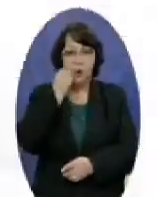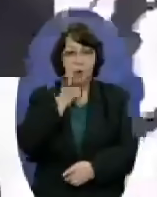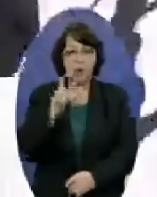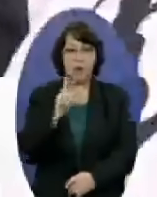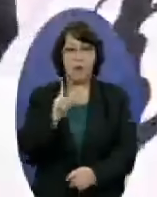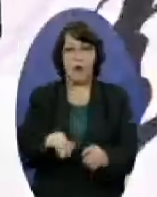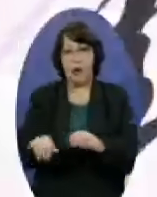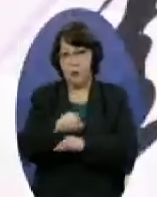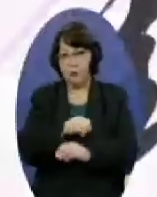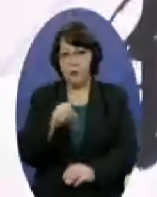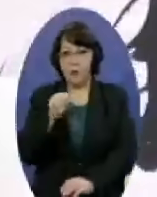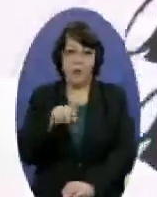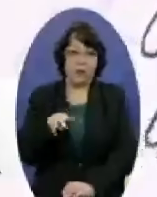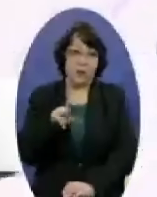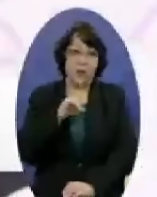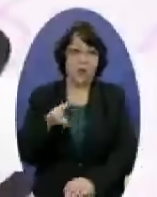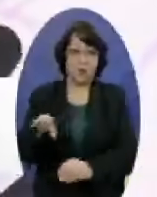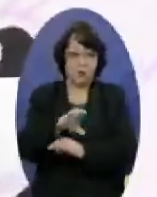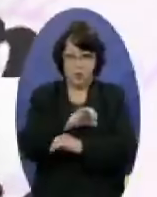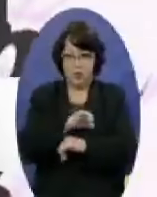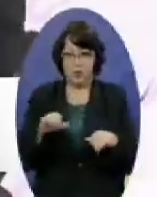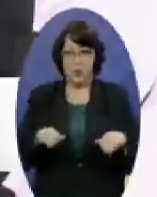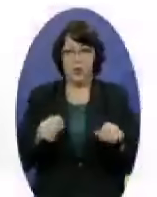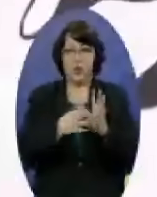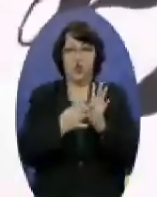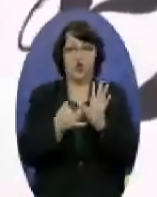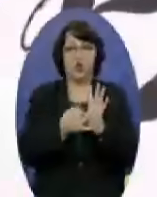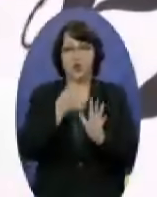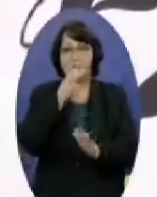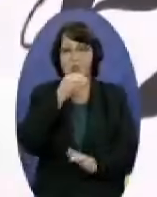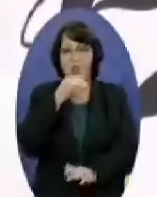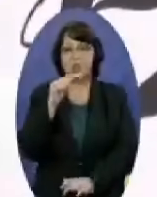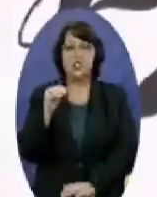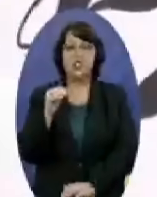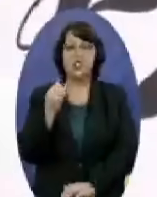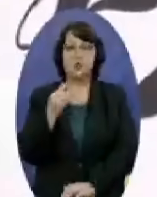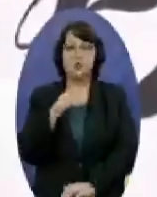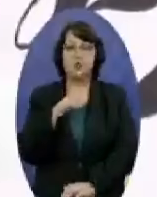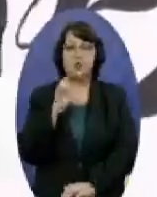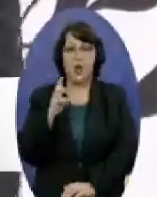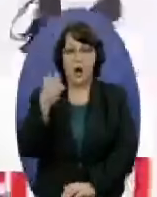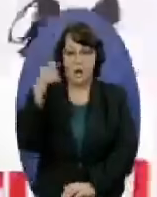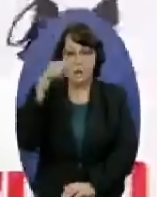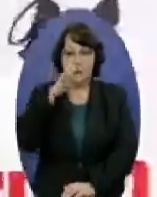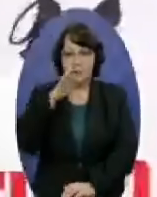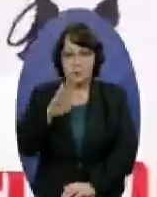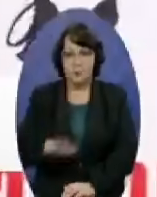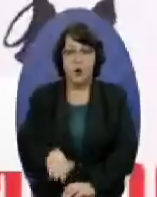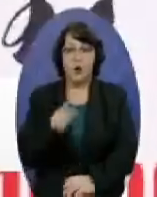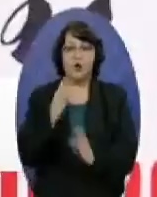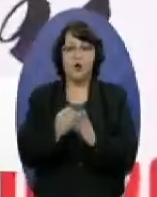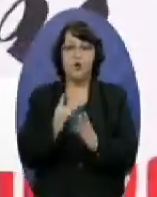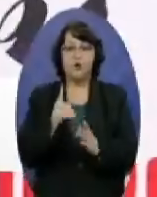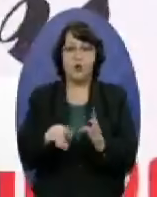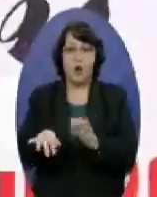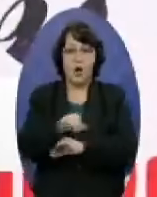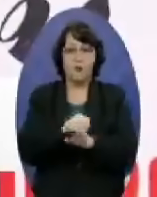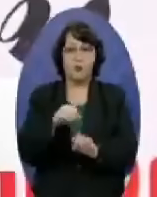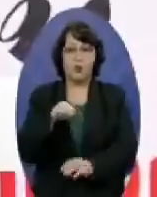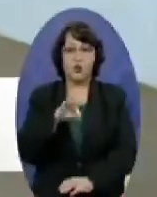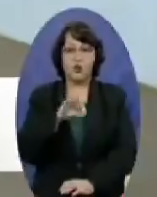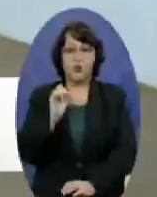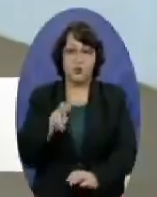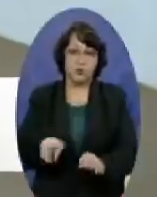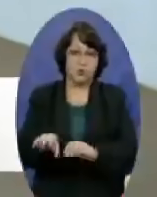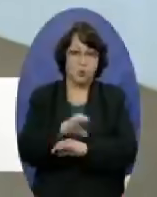Захгүй аймгийн Алдархан сумын иргэн 97 настай Жигмэд Сүрэн байсан бол хамгийн бяцхан оролцогч нь Хөвсгөл аймгийн Тосон Цингэл сумаас